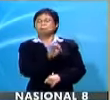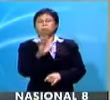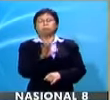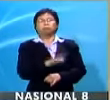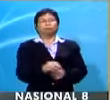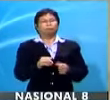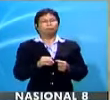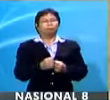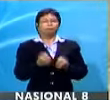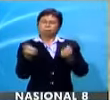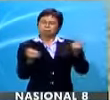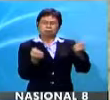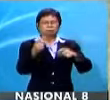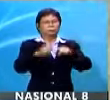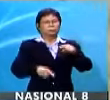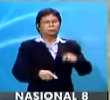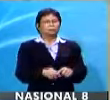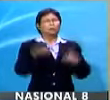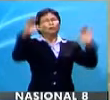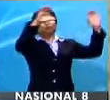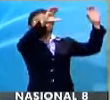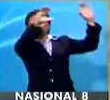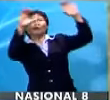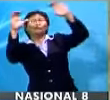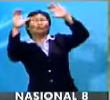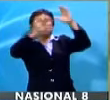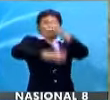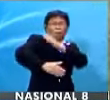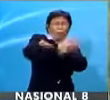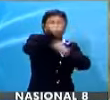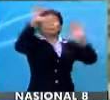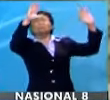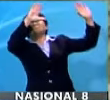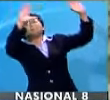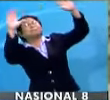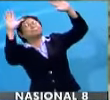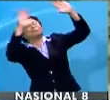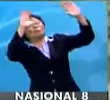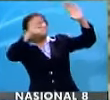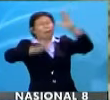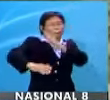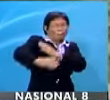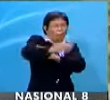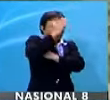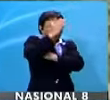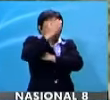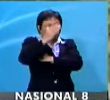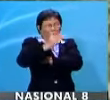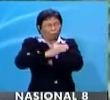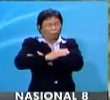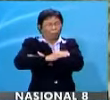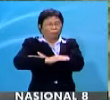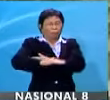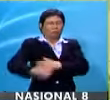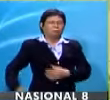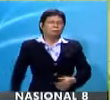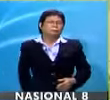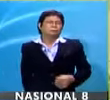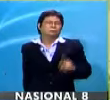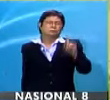digunakan cuaca di na Valley pada pagi tadi Adah berada pada suhu NE 1